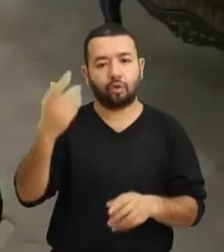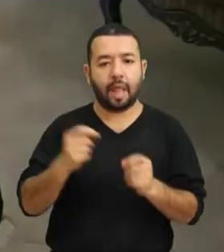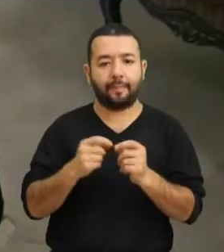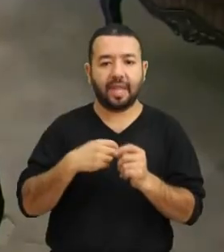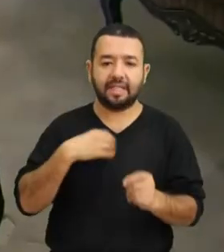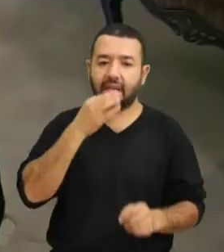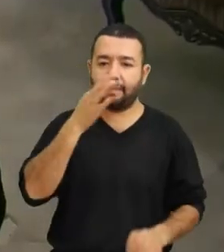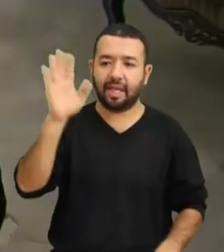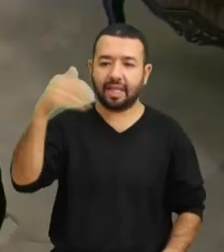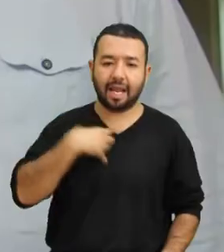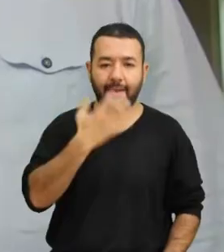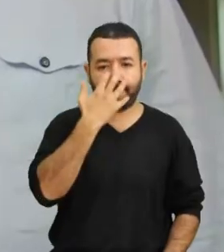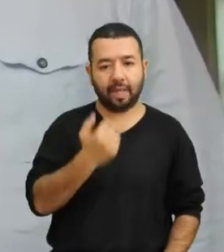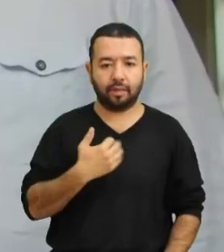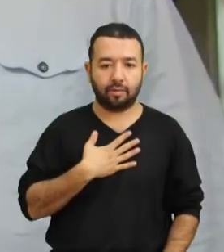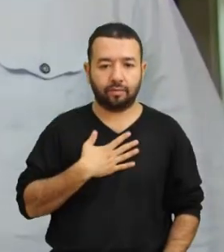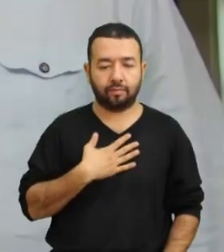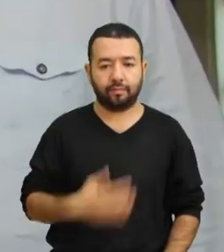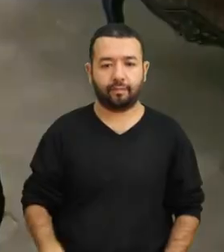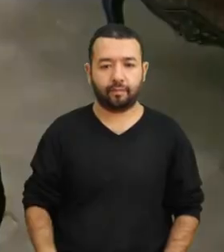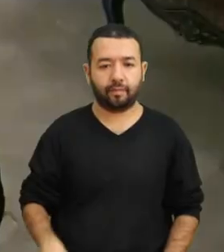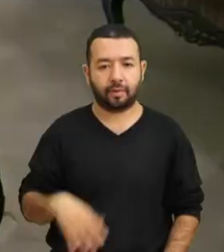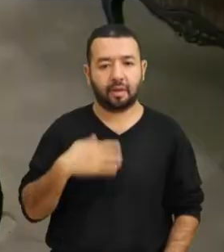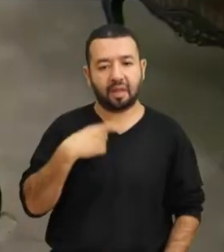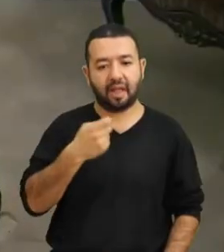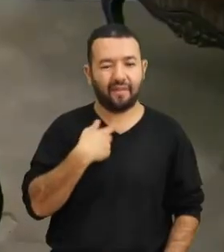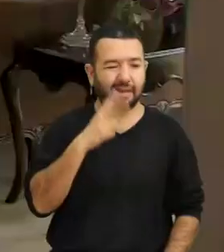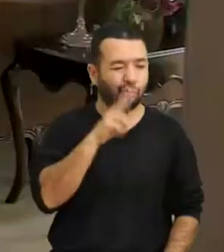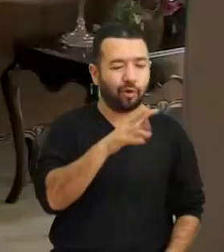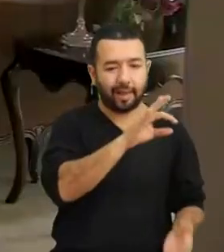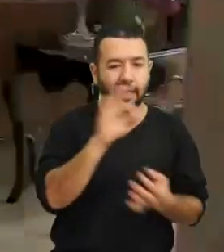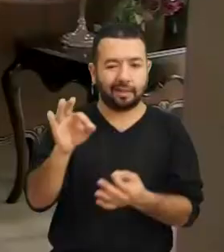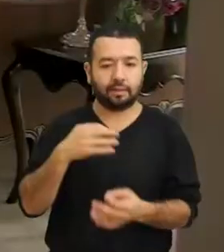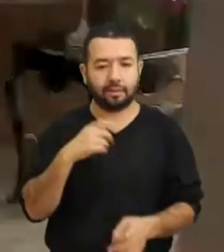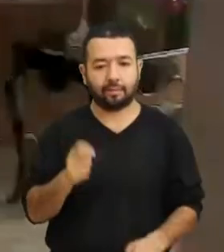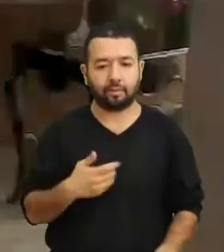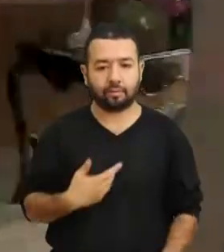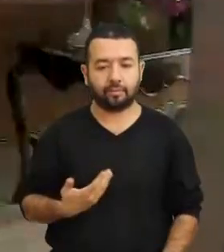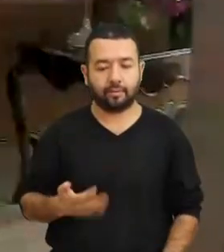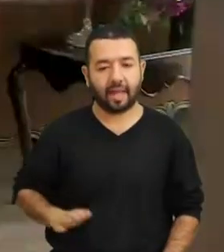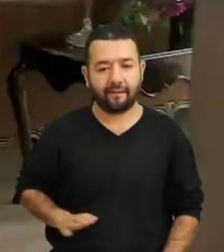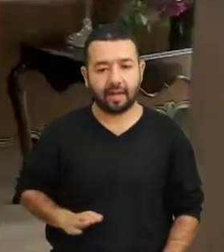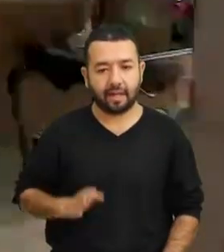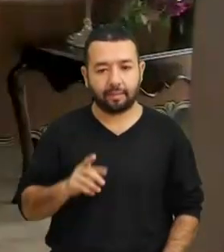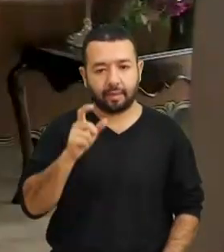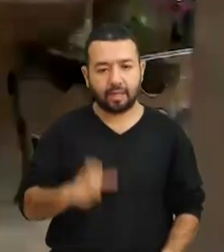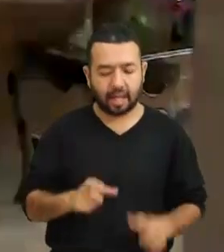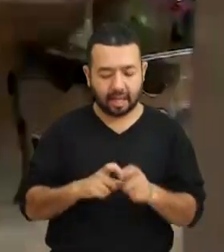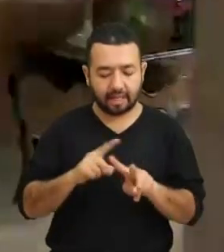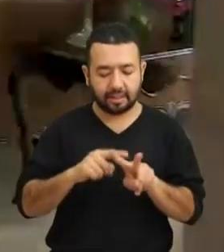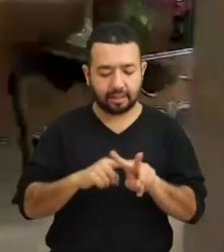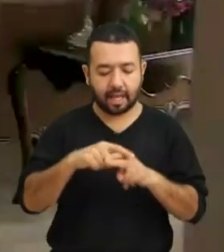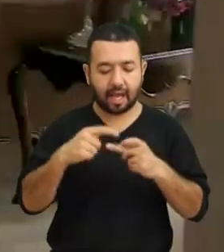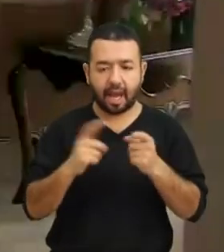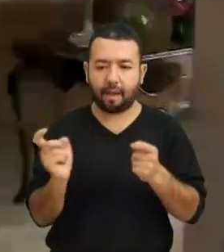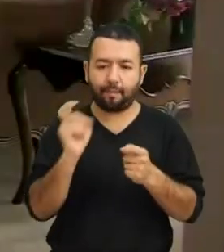Biricik'in gelmesini bekleyeceğim. Yani bunu bir filmde görmüştüm, uyguluyorum. Evladım, bak bu sakarlığın bulaşması